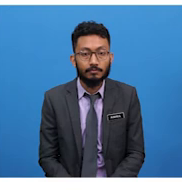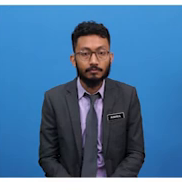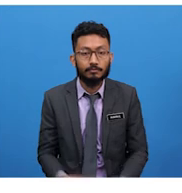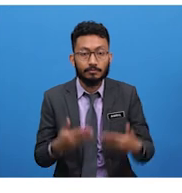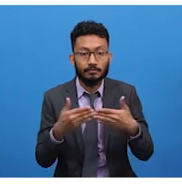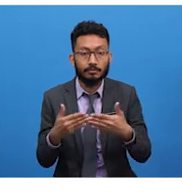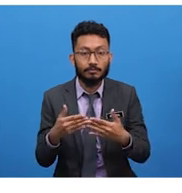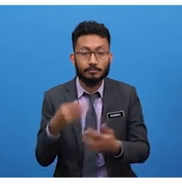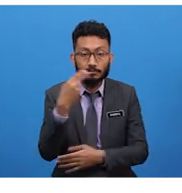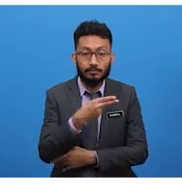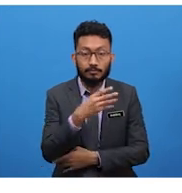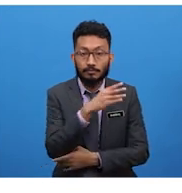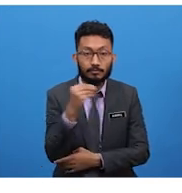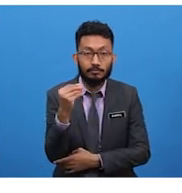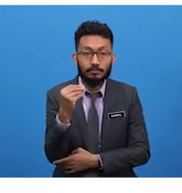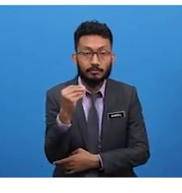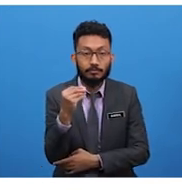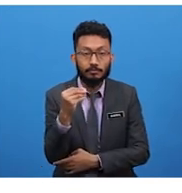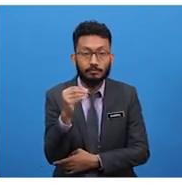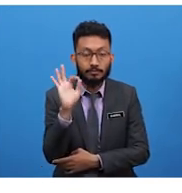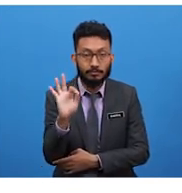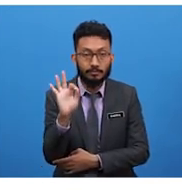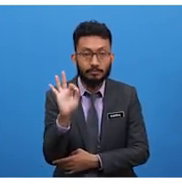sambungkan titik H dan titik F.